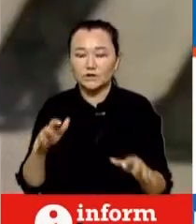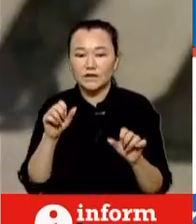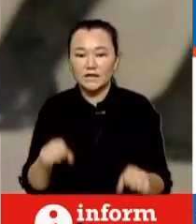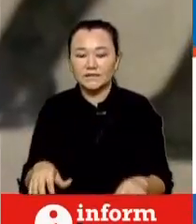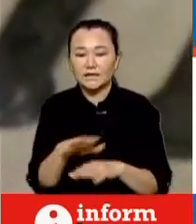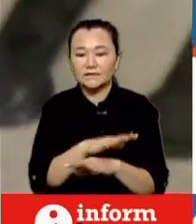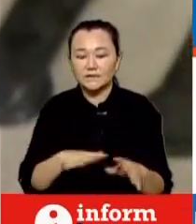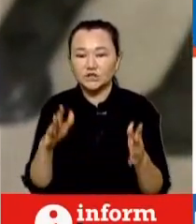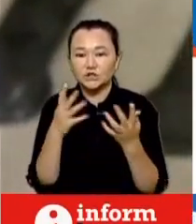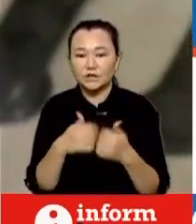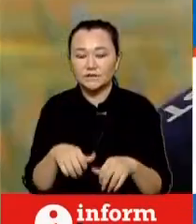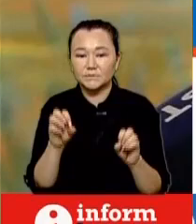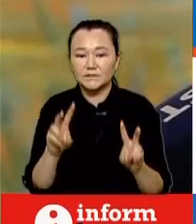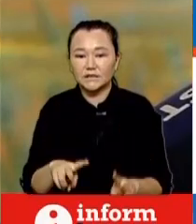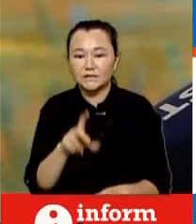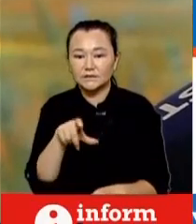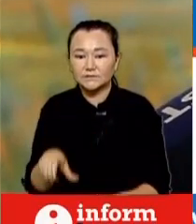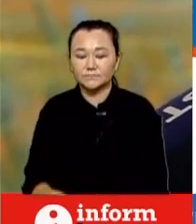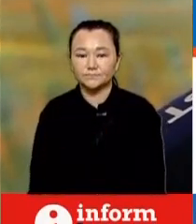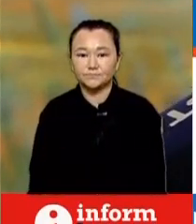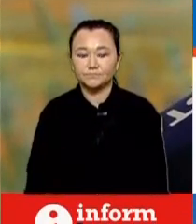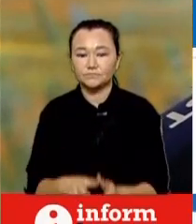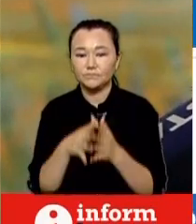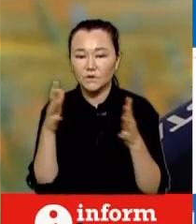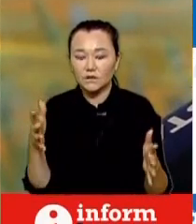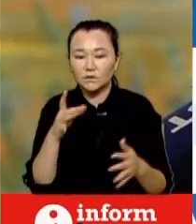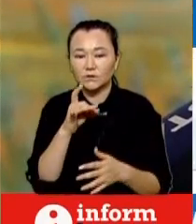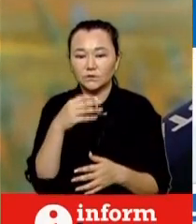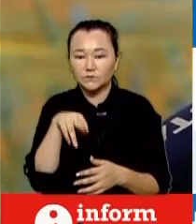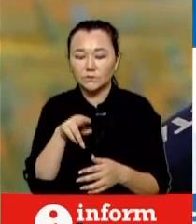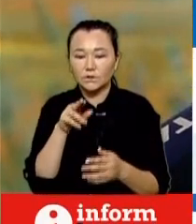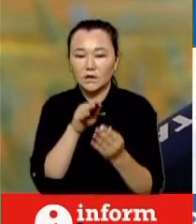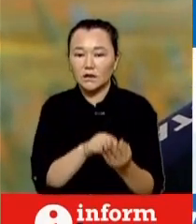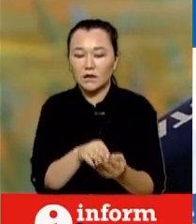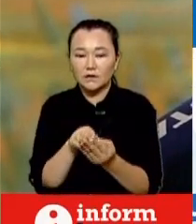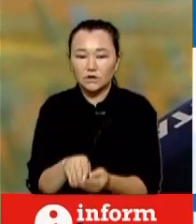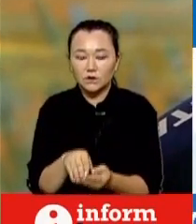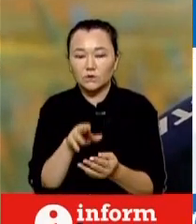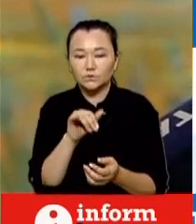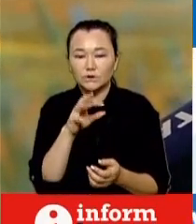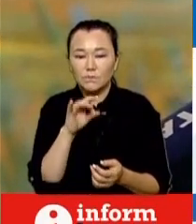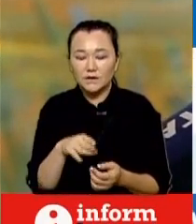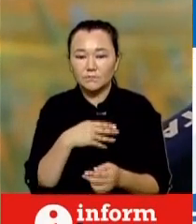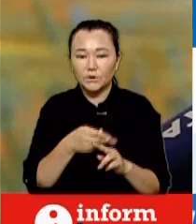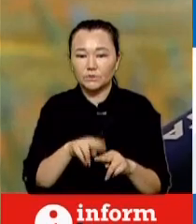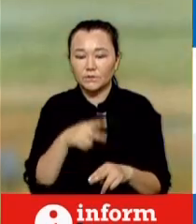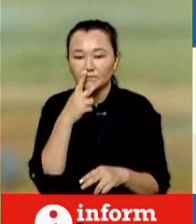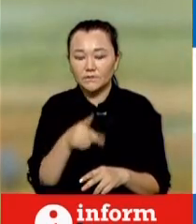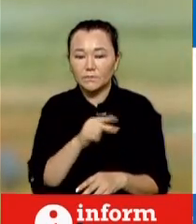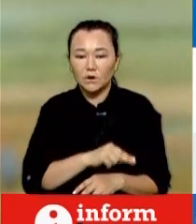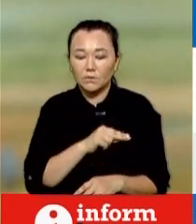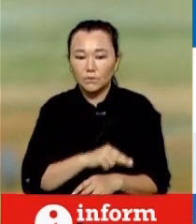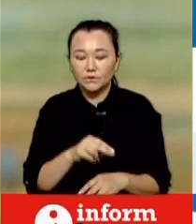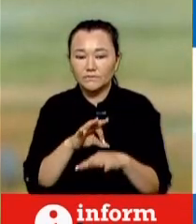считают специалисты большие родовые кладбища гунна сарматов поэтому ведем там работу